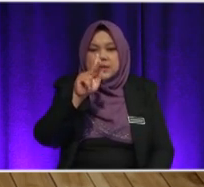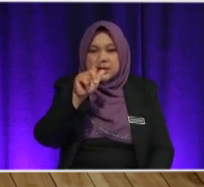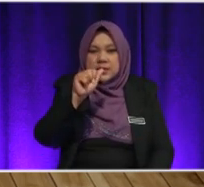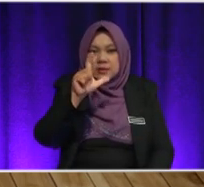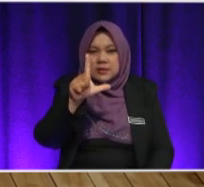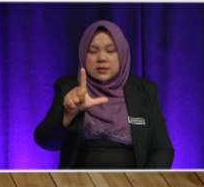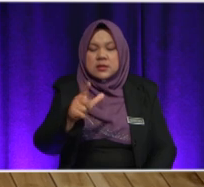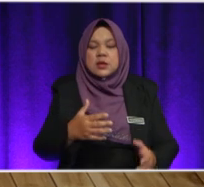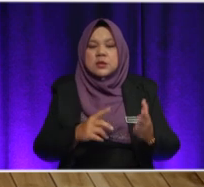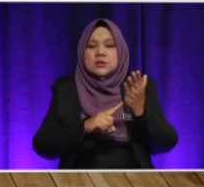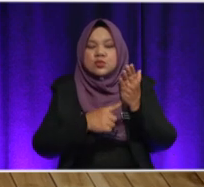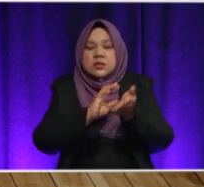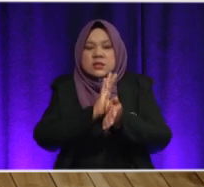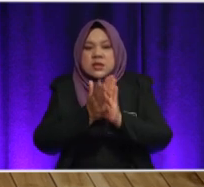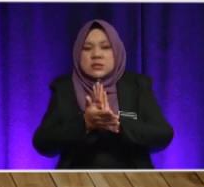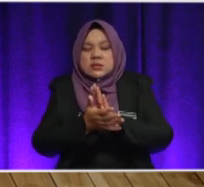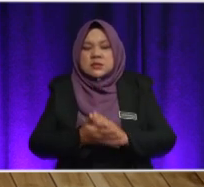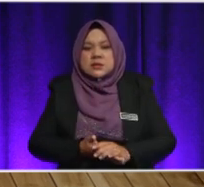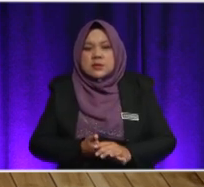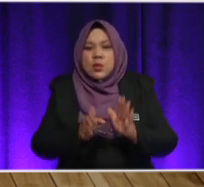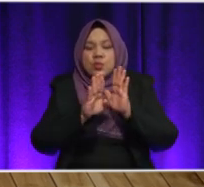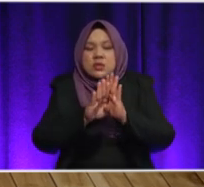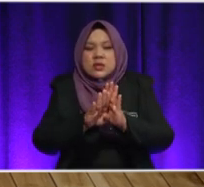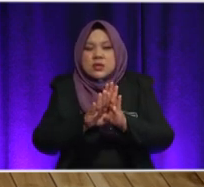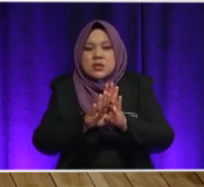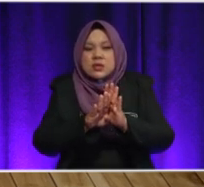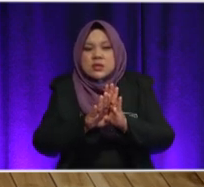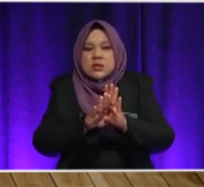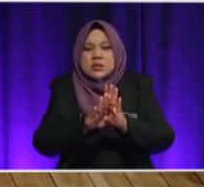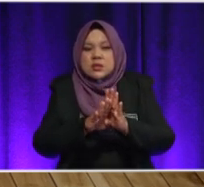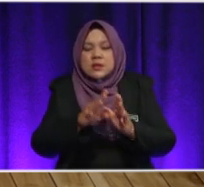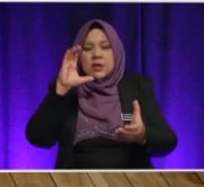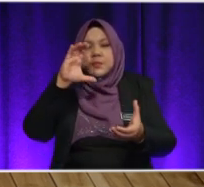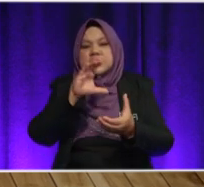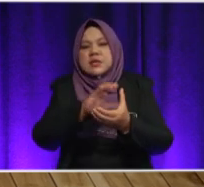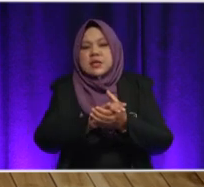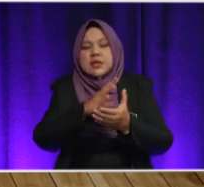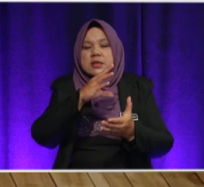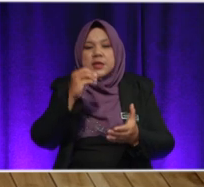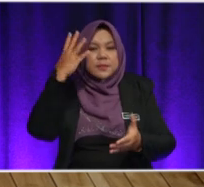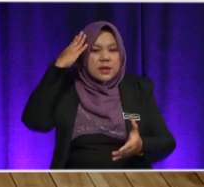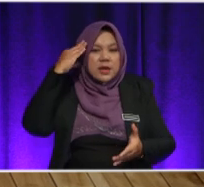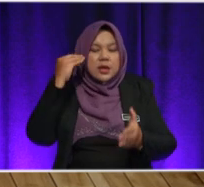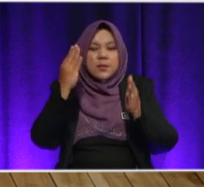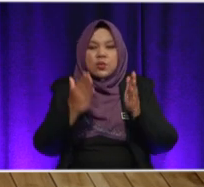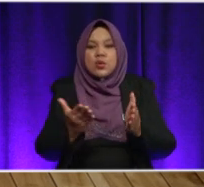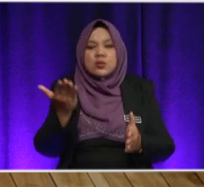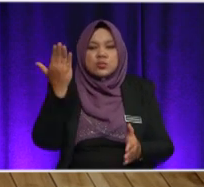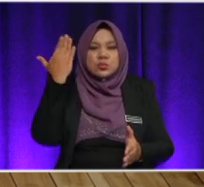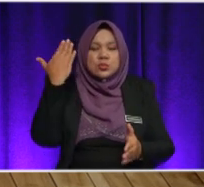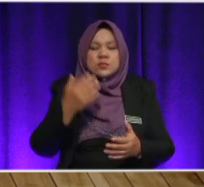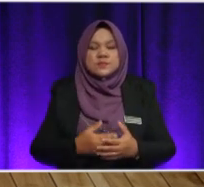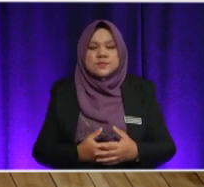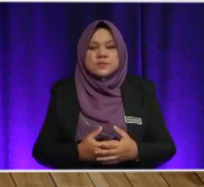mulai jadi ya lebih kepada bukti penyembuhan melalui kepercayaan dan pengalaman orang terdahulu kadang-kadang